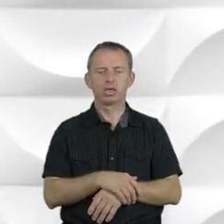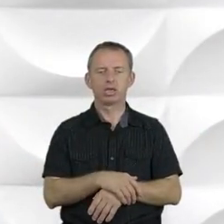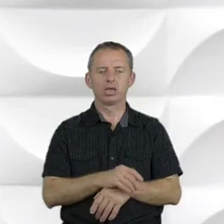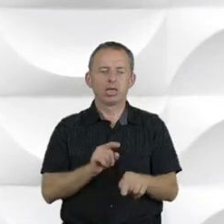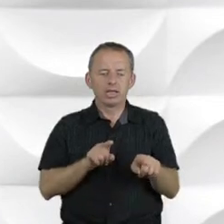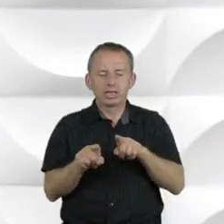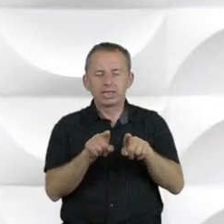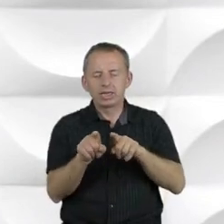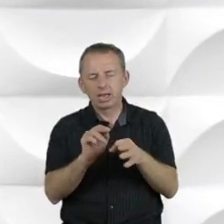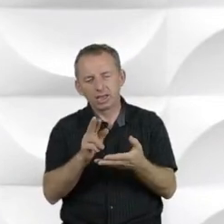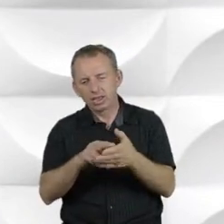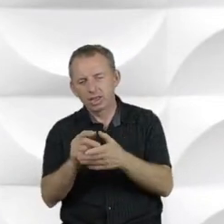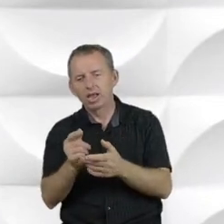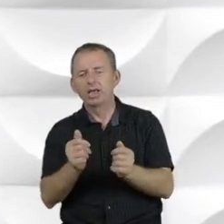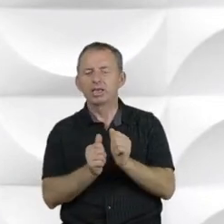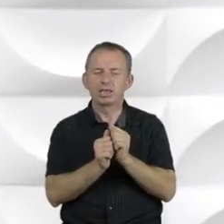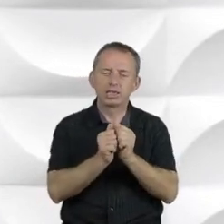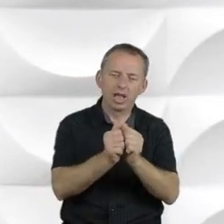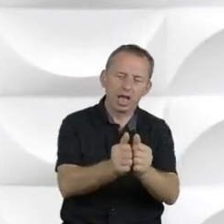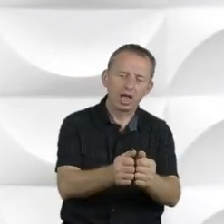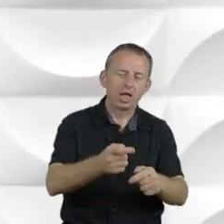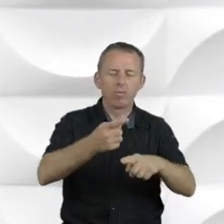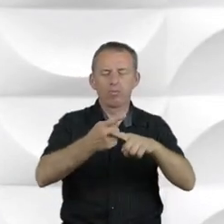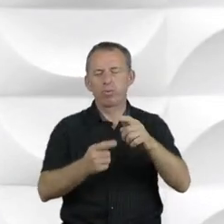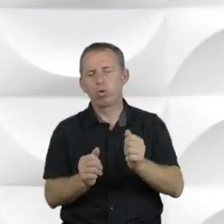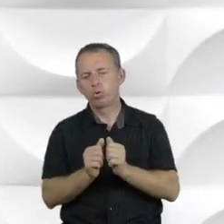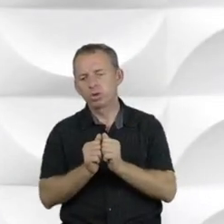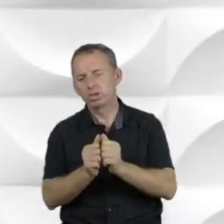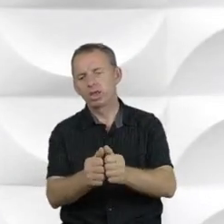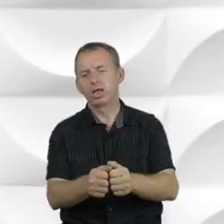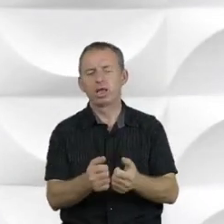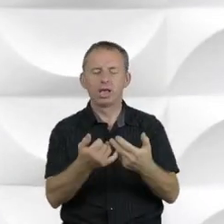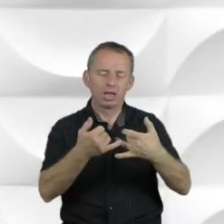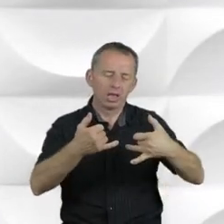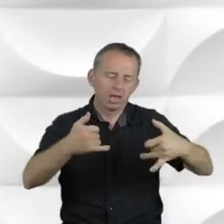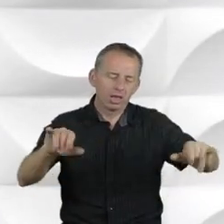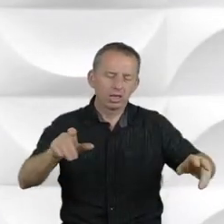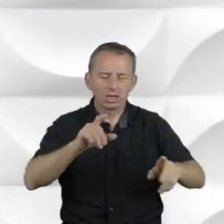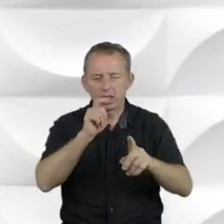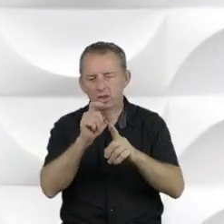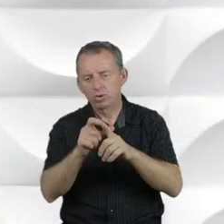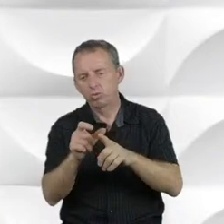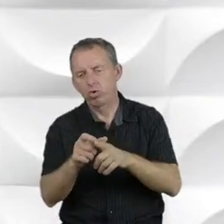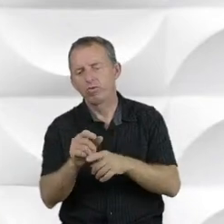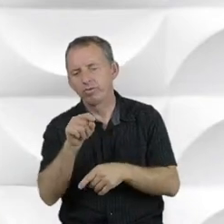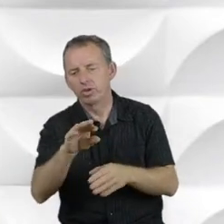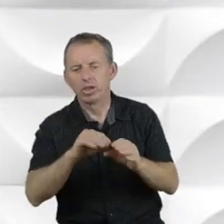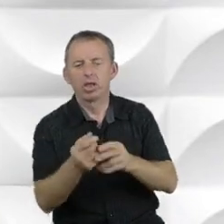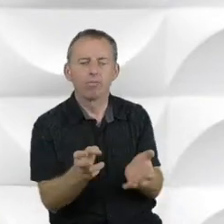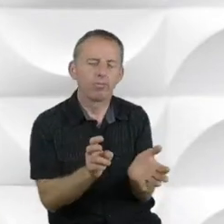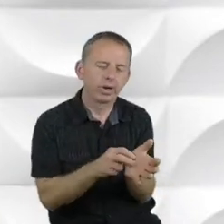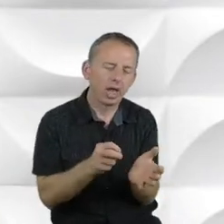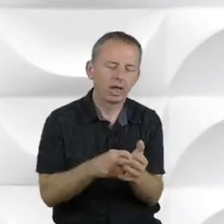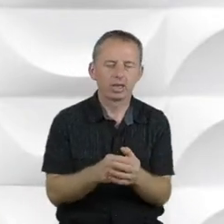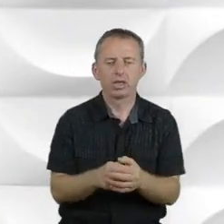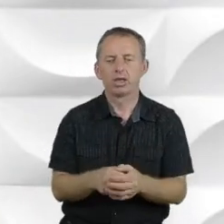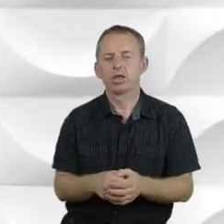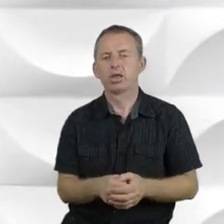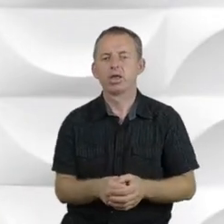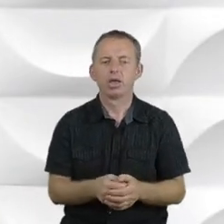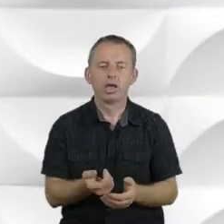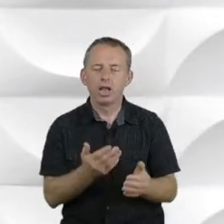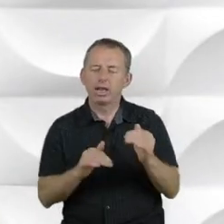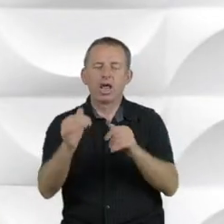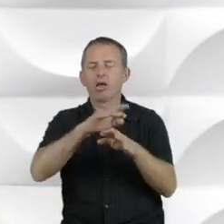znaczki, wszystkie zdania, pół zdania, inne słowa w to miejsce, braki,